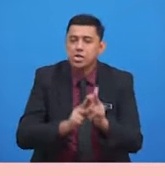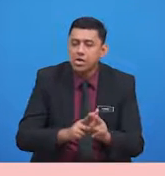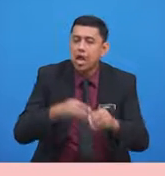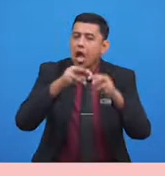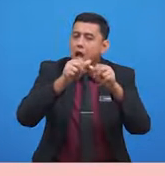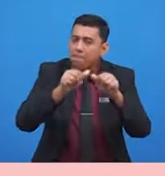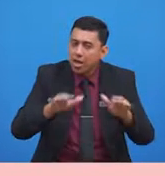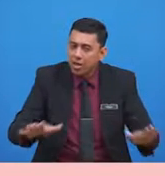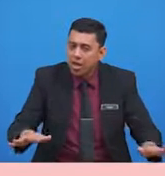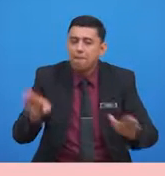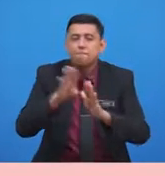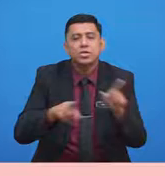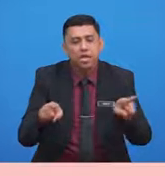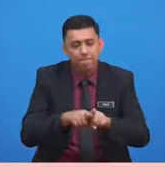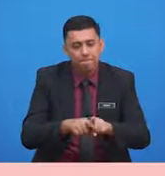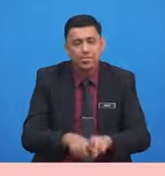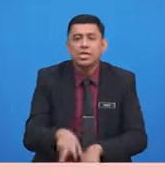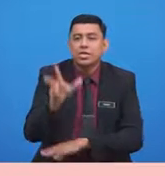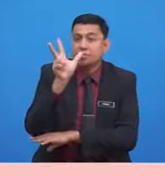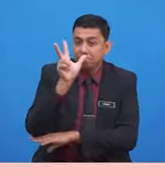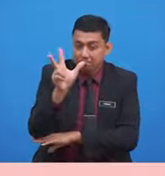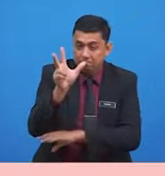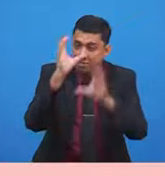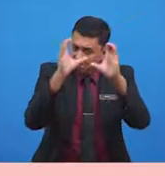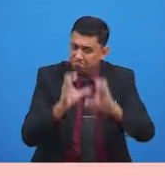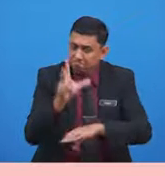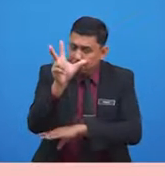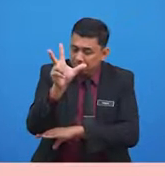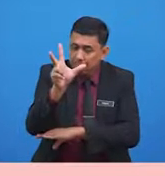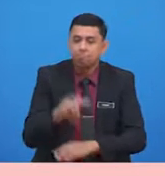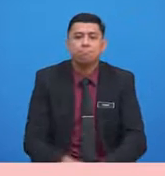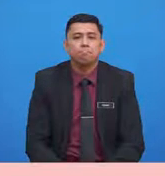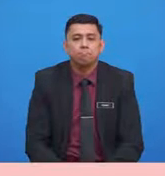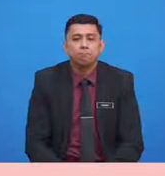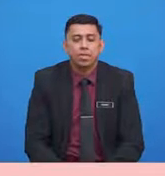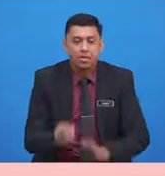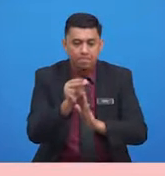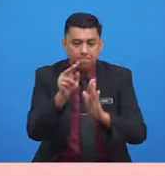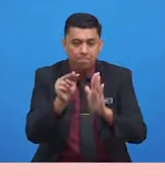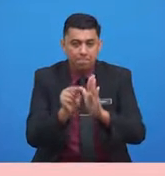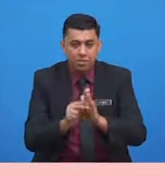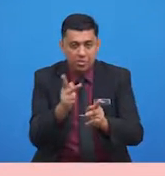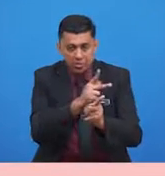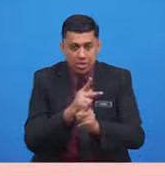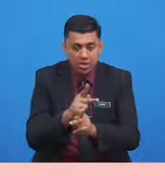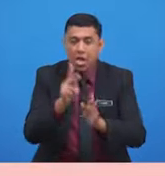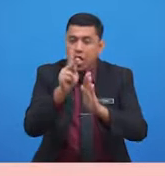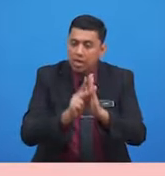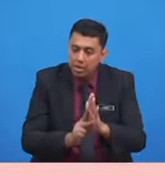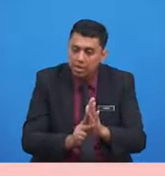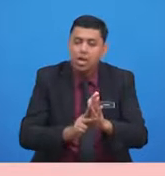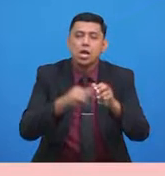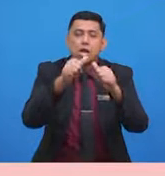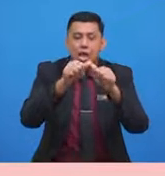bersama. Cikgu ulang ya. Cara menghormati jiran yang ketiga ialah menjaga